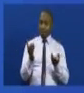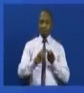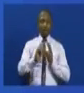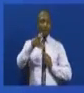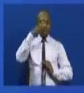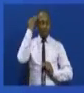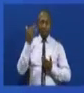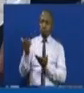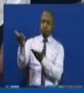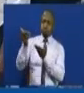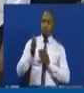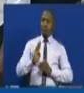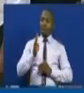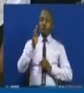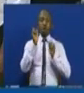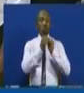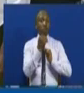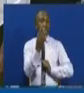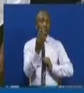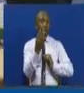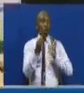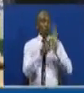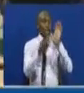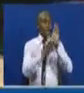bilioni 14.9 kuikabili corona.